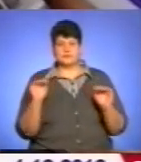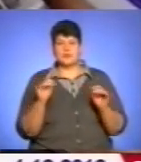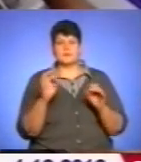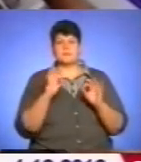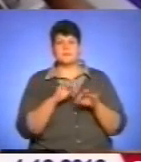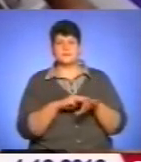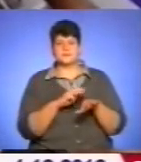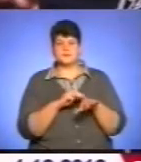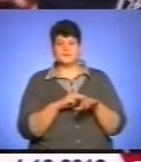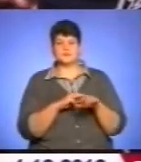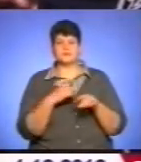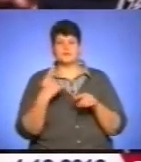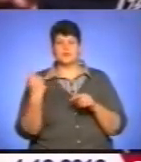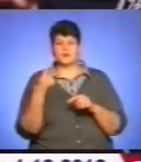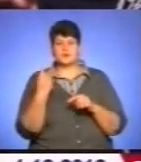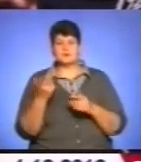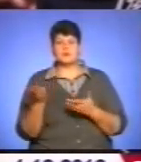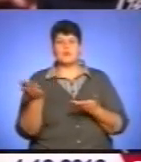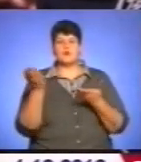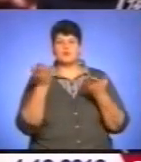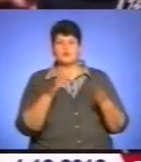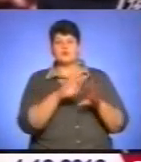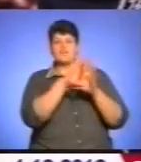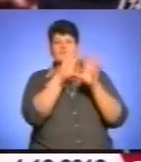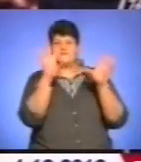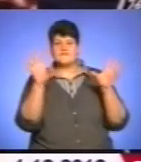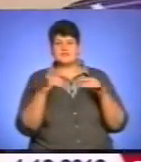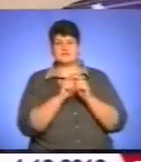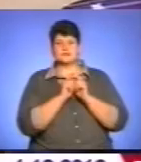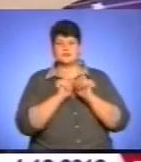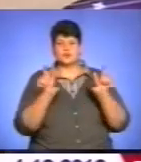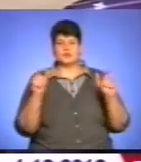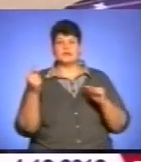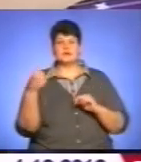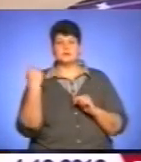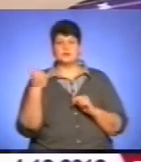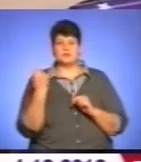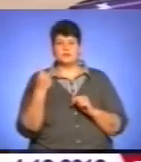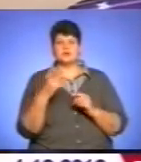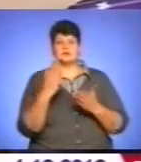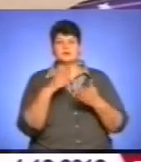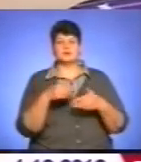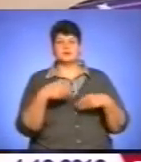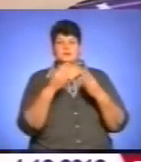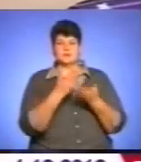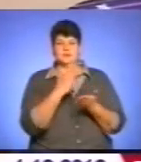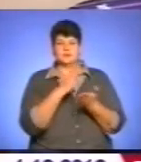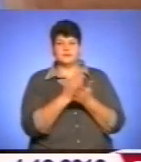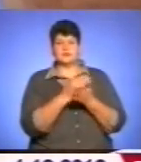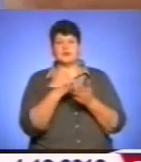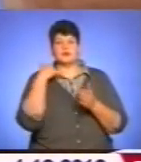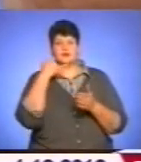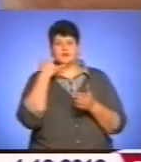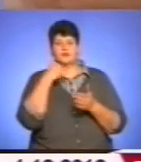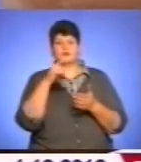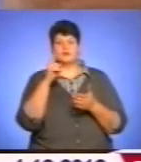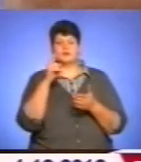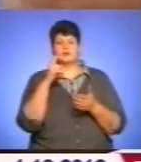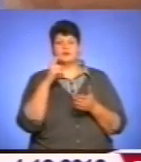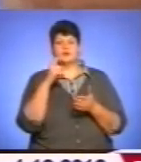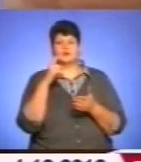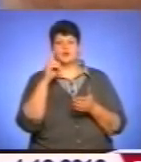правоохоронних органів області запропоновано у всіх навчальних закладах Тернопільщини вивести номери телефонів не лише соціальних служб чи служб у